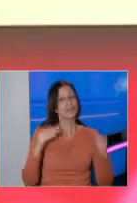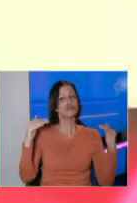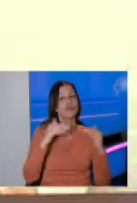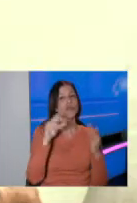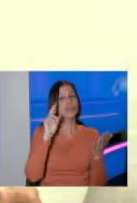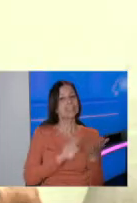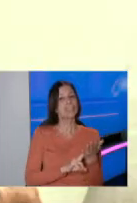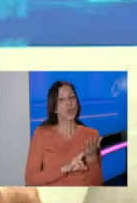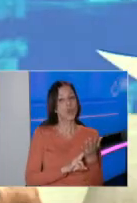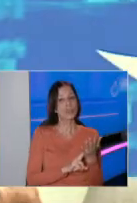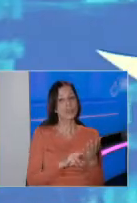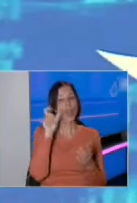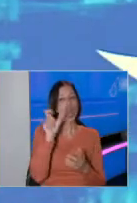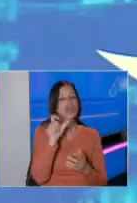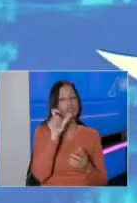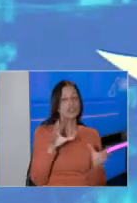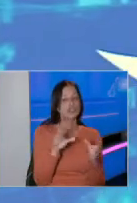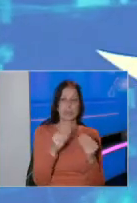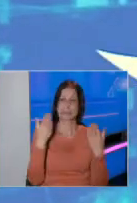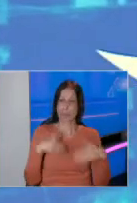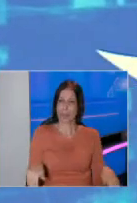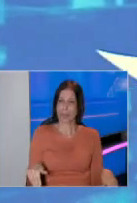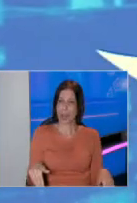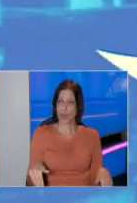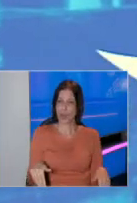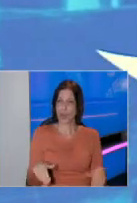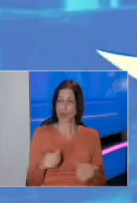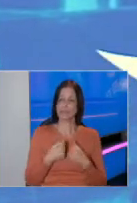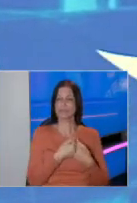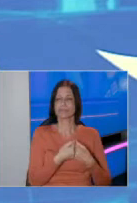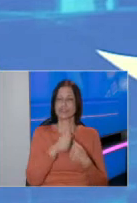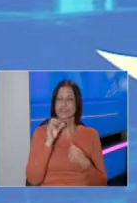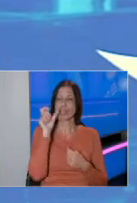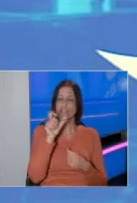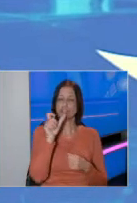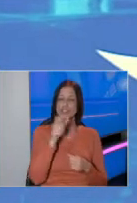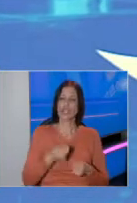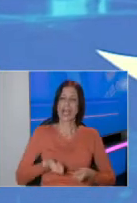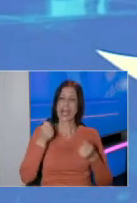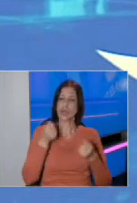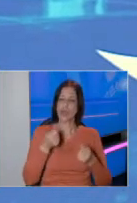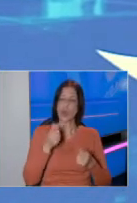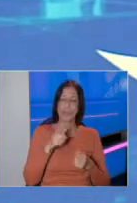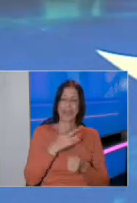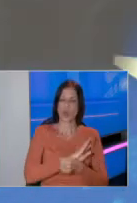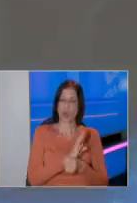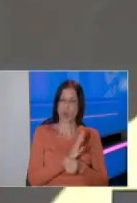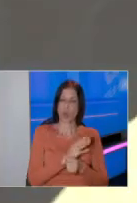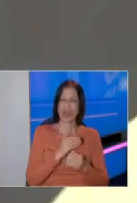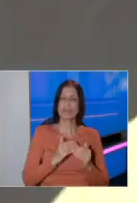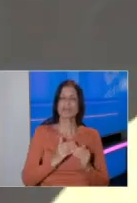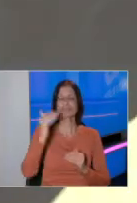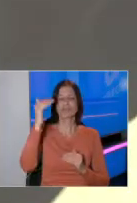זכויות אנשים עם מוגבלות. אתגר של אנשי חינוך בשנת הקורונה הוא עלייה במספרם של תלמידים עם